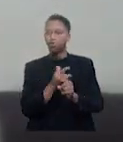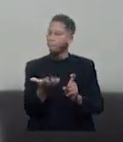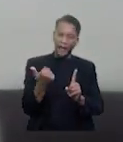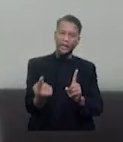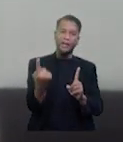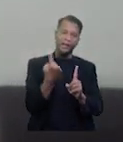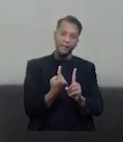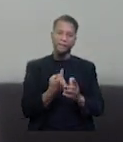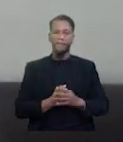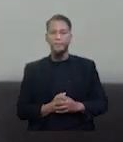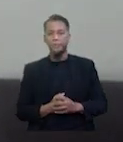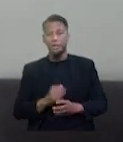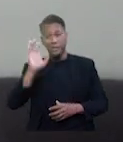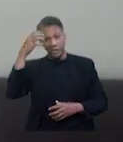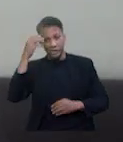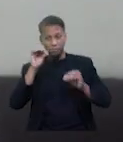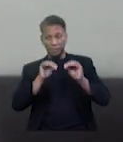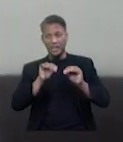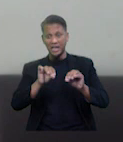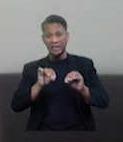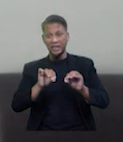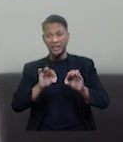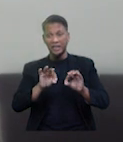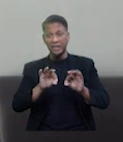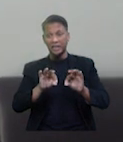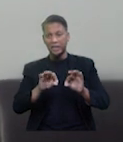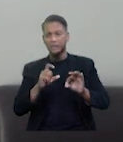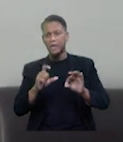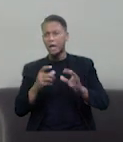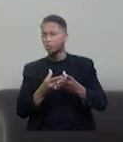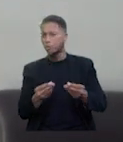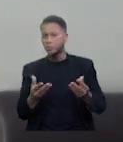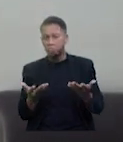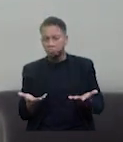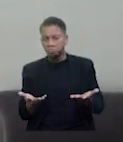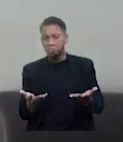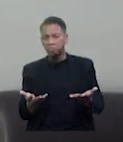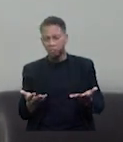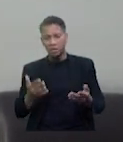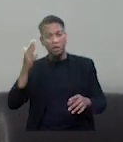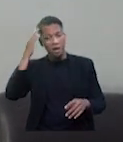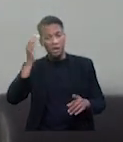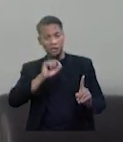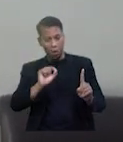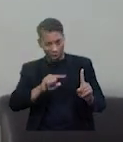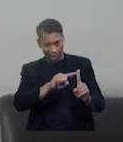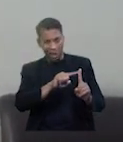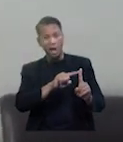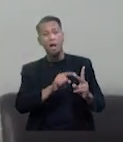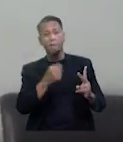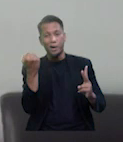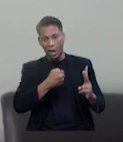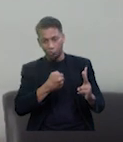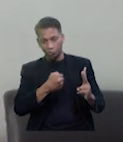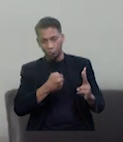langkah-langkah dari Dinas Pendidikan untuk menjelaskan itu mengimbau kepada kepala sekolah, pertawal murid dan kolaborasi pendidik di Wonosari agar